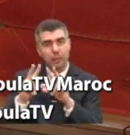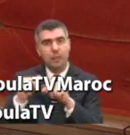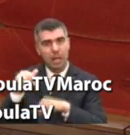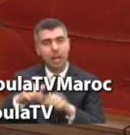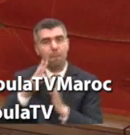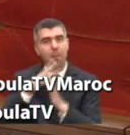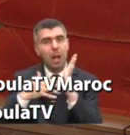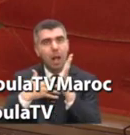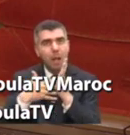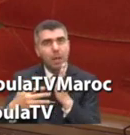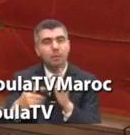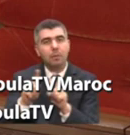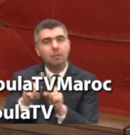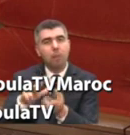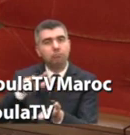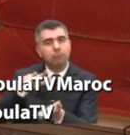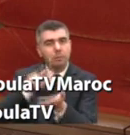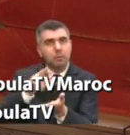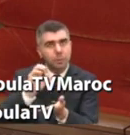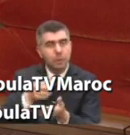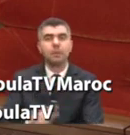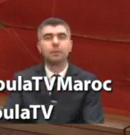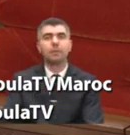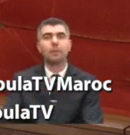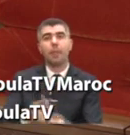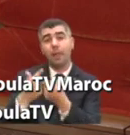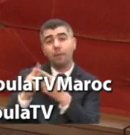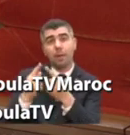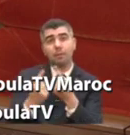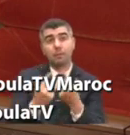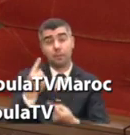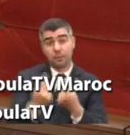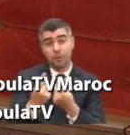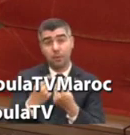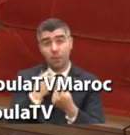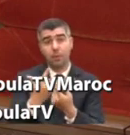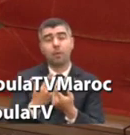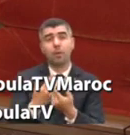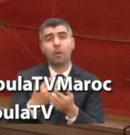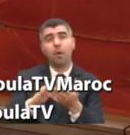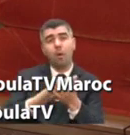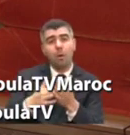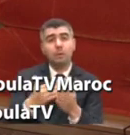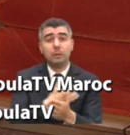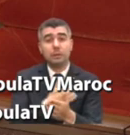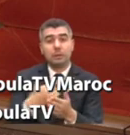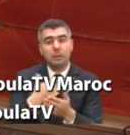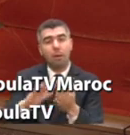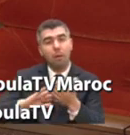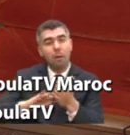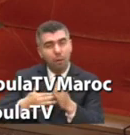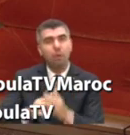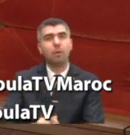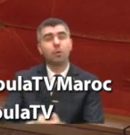المخدرات عبر اعتماد مقاربه مندمجه ومتوازنه تاخذ بعين الاعتبار البعد ديال الصحه العامه. هناك مقاربه